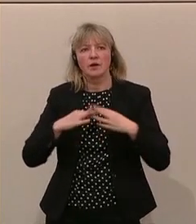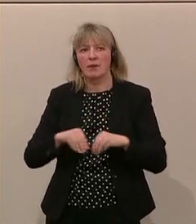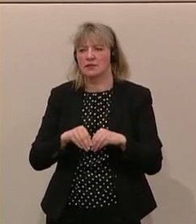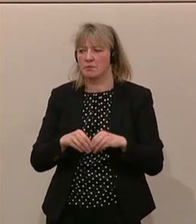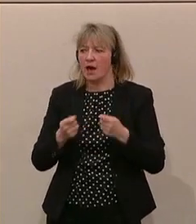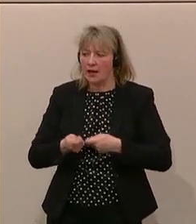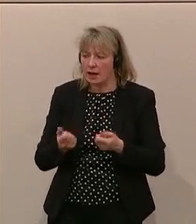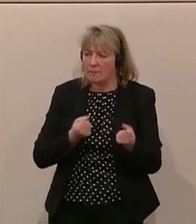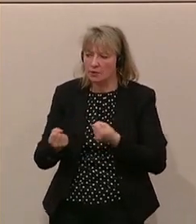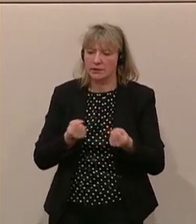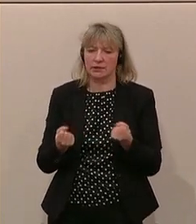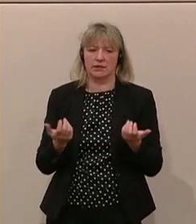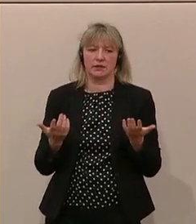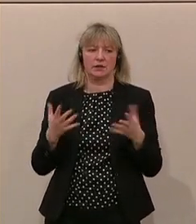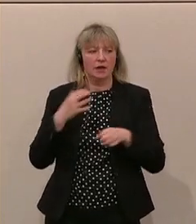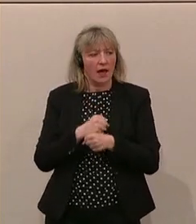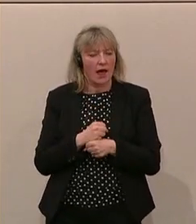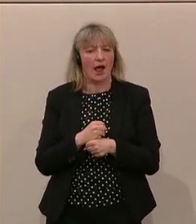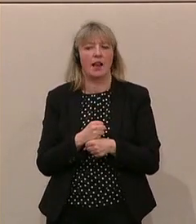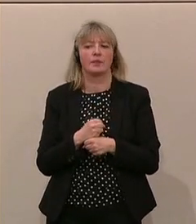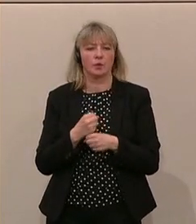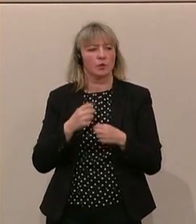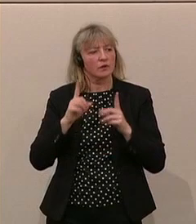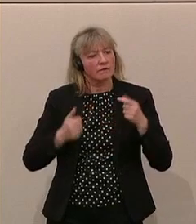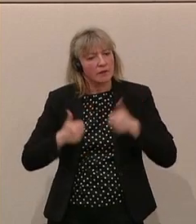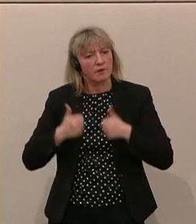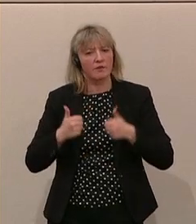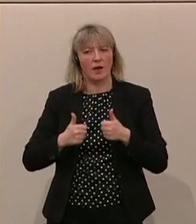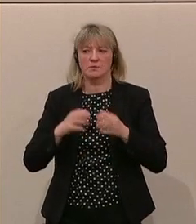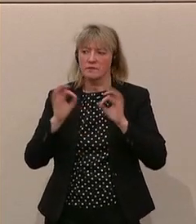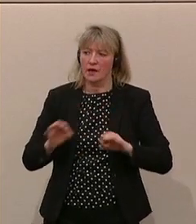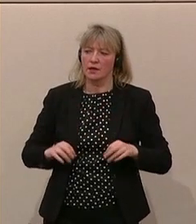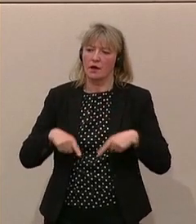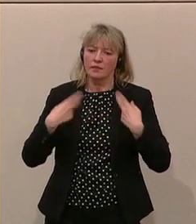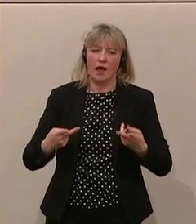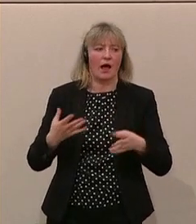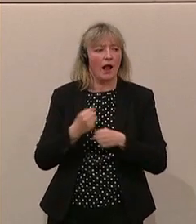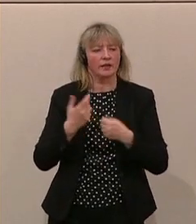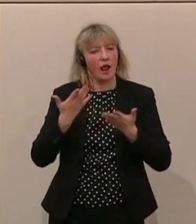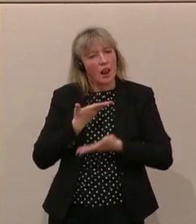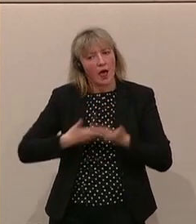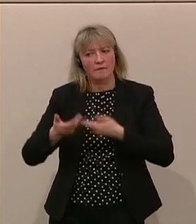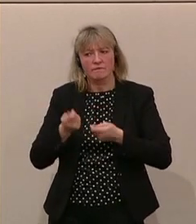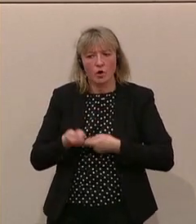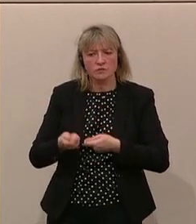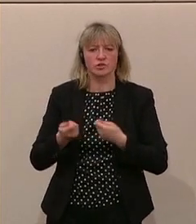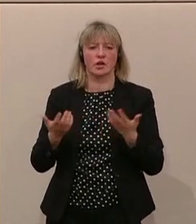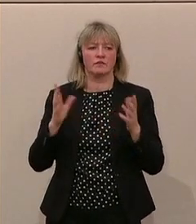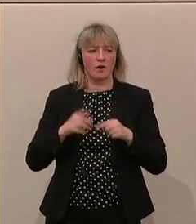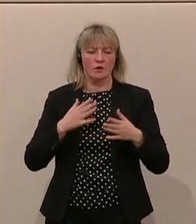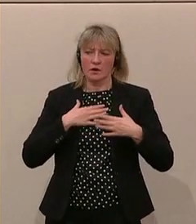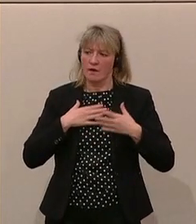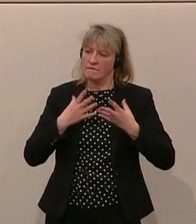gemeinsamen Agrarpolitik, Erhaltung einer flächendeckenden, wettbewerbsfähigen und nachhaltigen Land- und Forstwirtschaft auf Basis